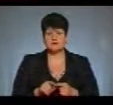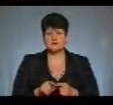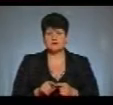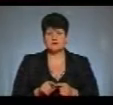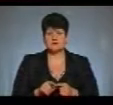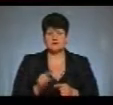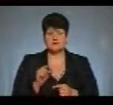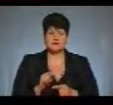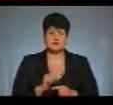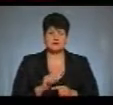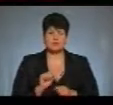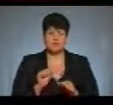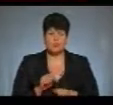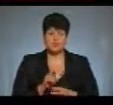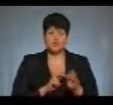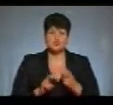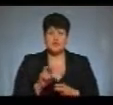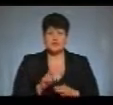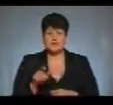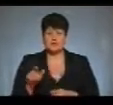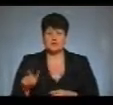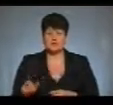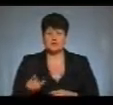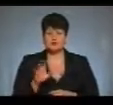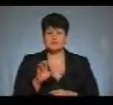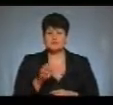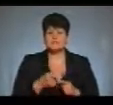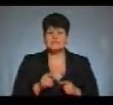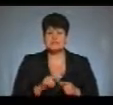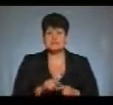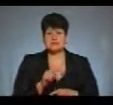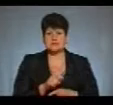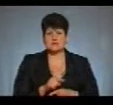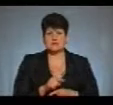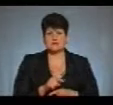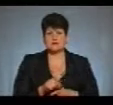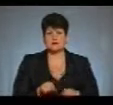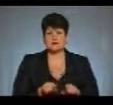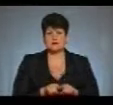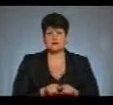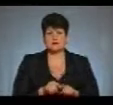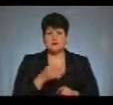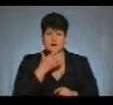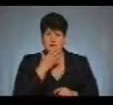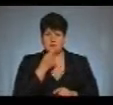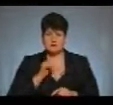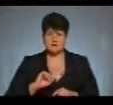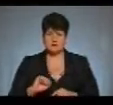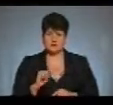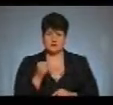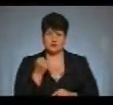тварини може шукати людей. Безик – це такий ганий